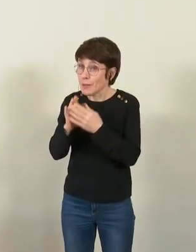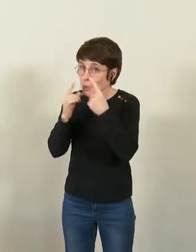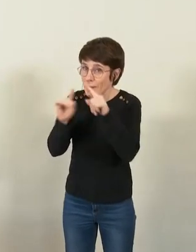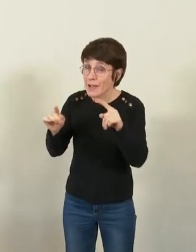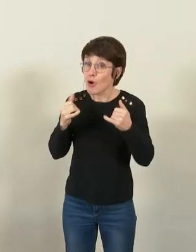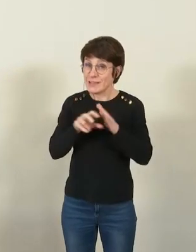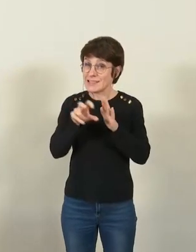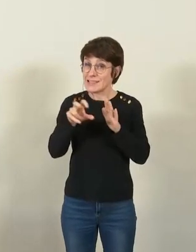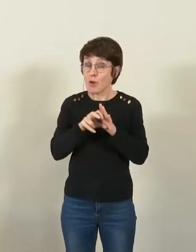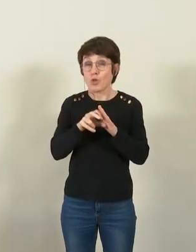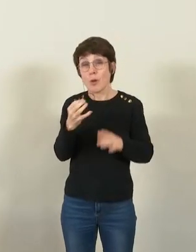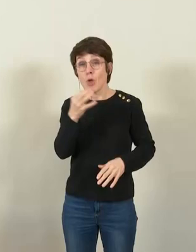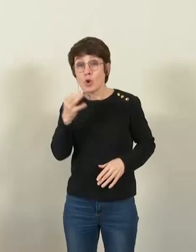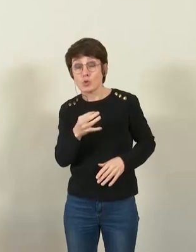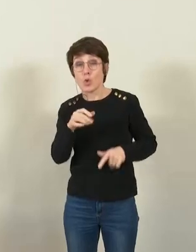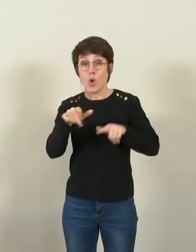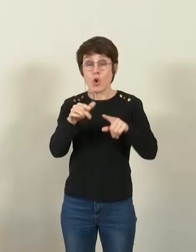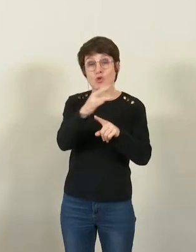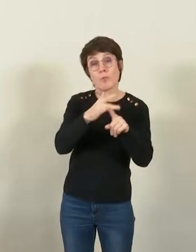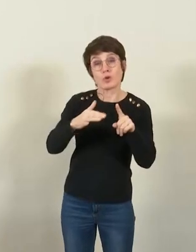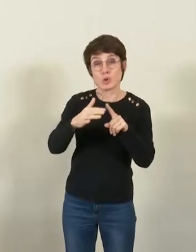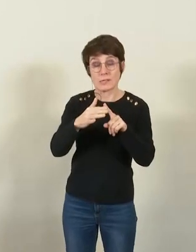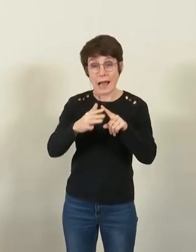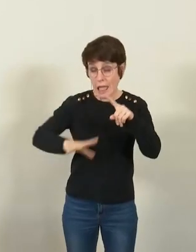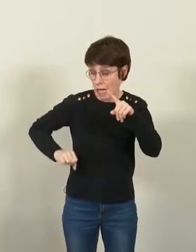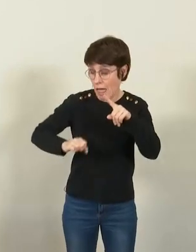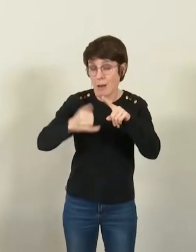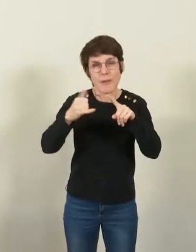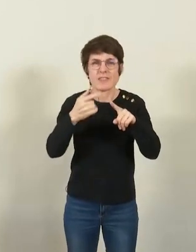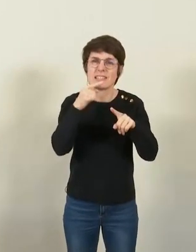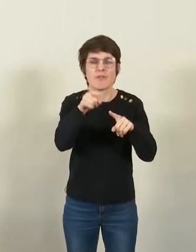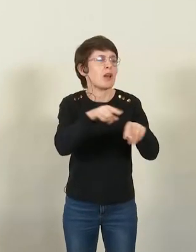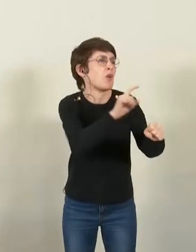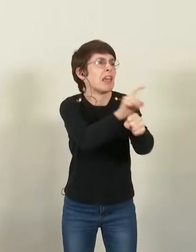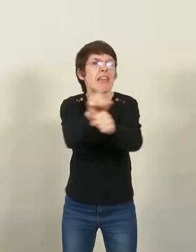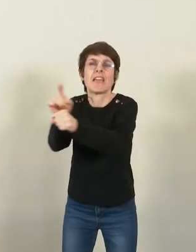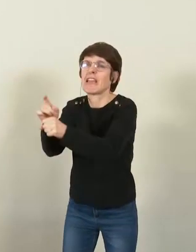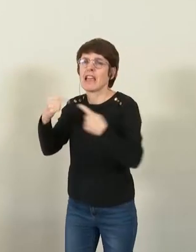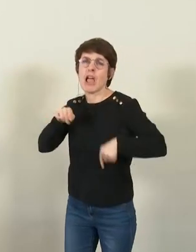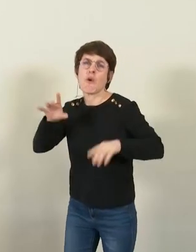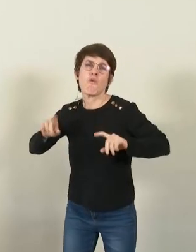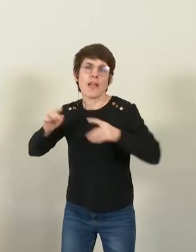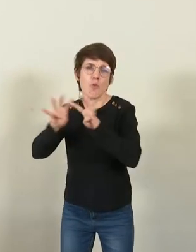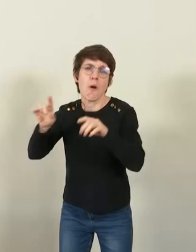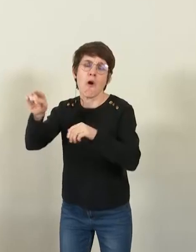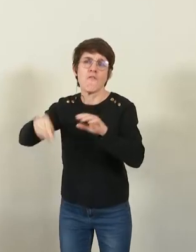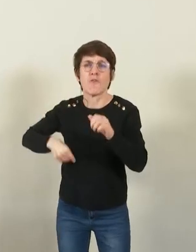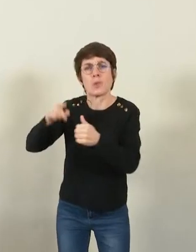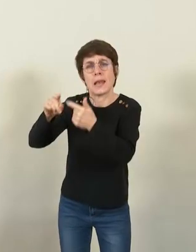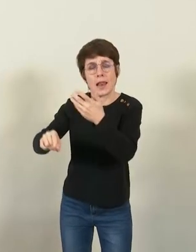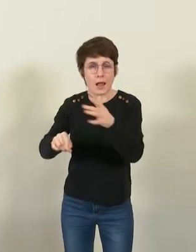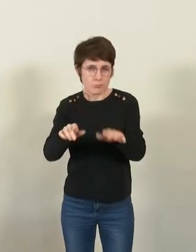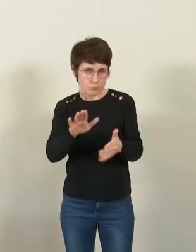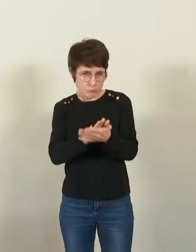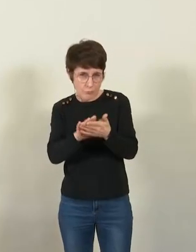toujours savoureux de vous entendre donner des leçons à la terre entière et notamment au gouvernement encore une fois alors que vous-même ne respectez pas